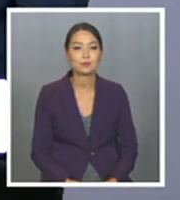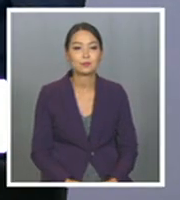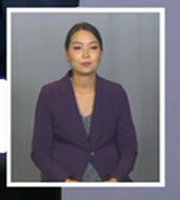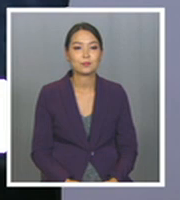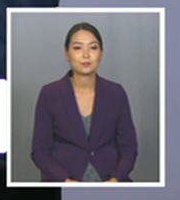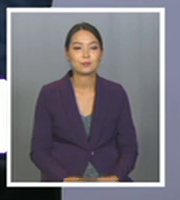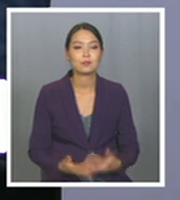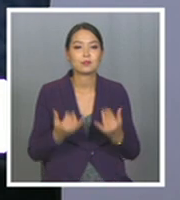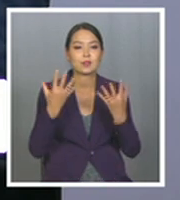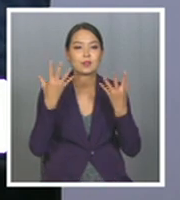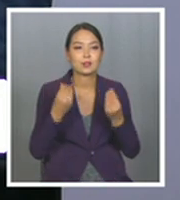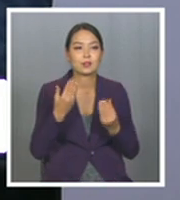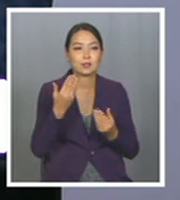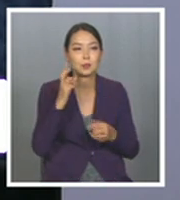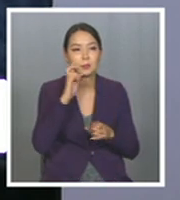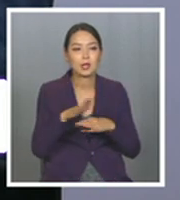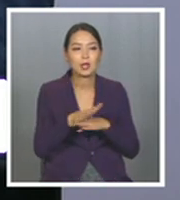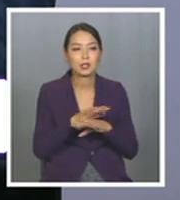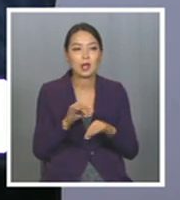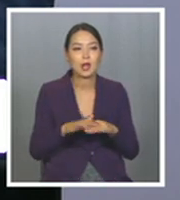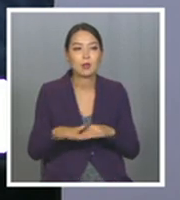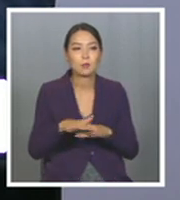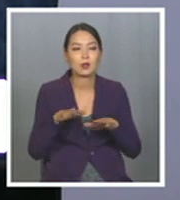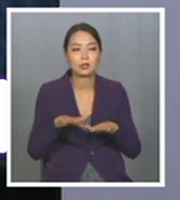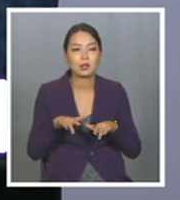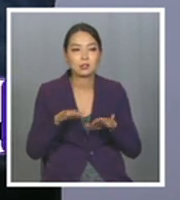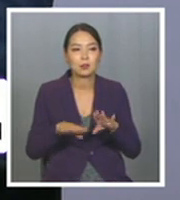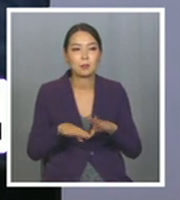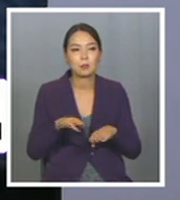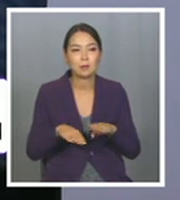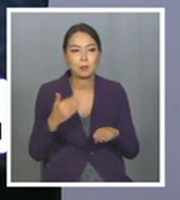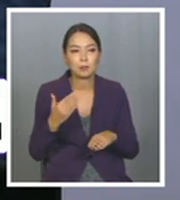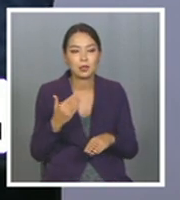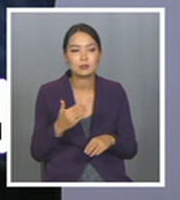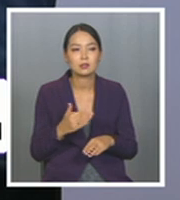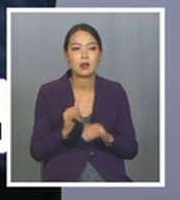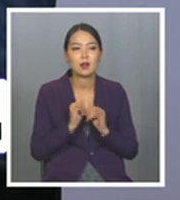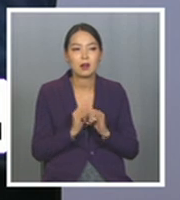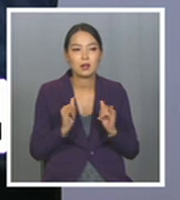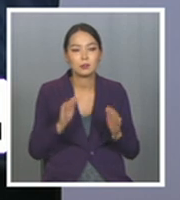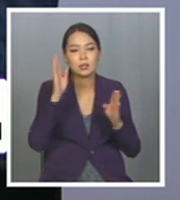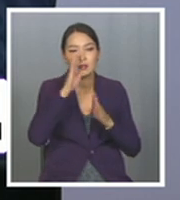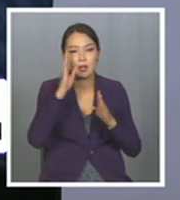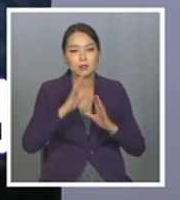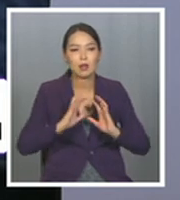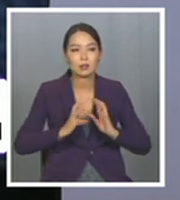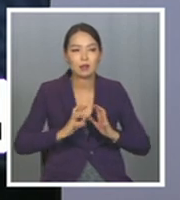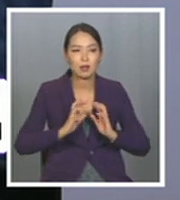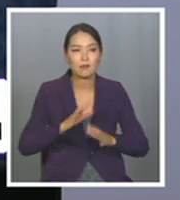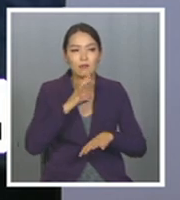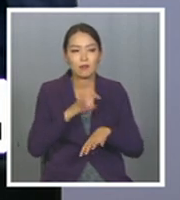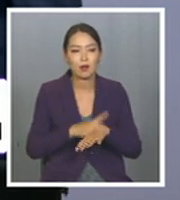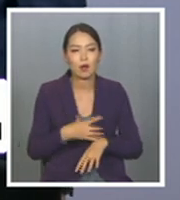Бүгінгі сабақта мемлекеттер мен аймақтардың шаруашылық мамандануының қалыптасуындағы табиғи географиялық факторлардың